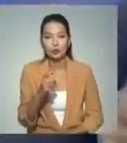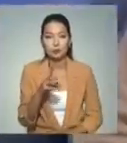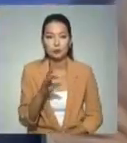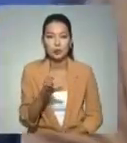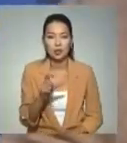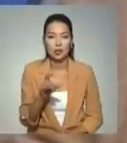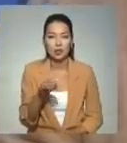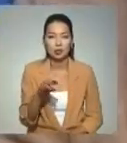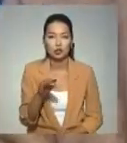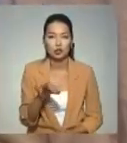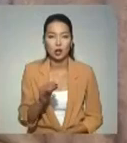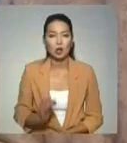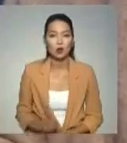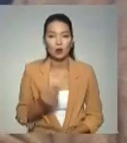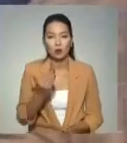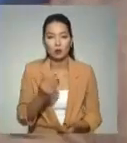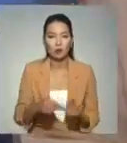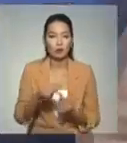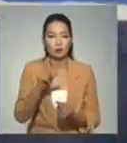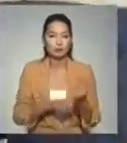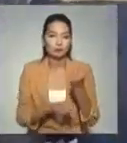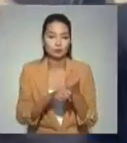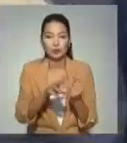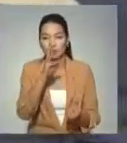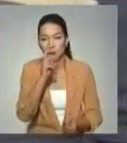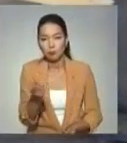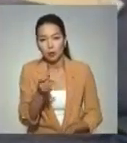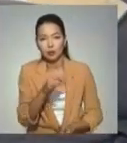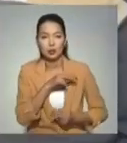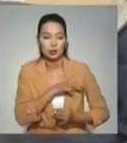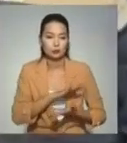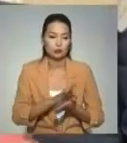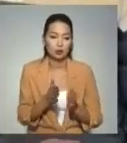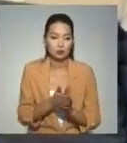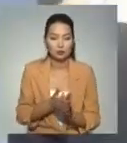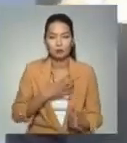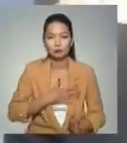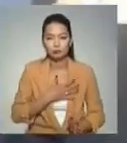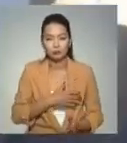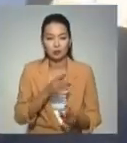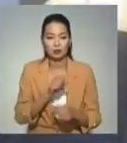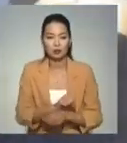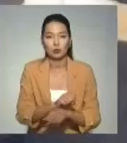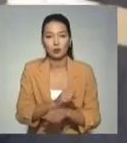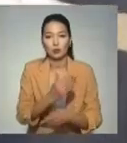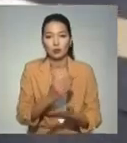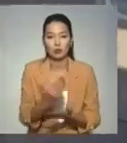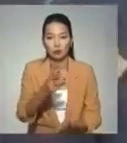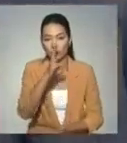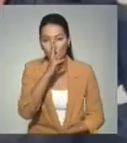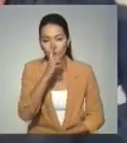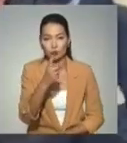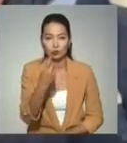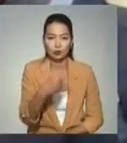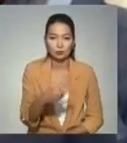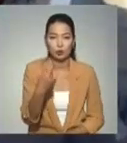қарасты кәсіпорын жұмыскерлері айлық аздығы мен еңбек жағдайының нашарлығына наразы. Айтуларынша, олардың айлығы 120 мен 200